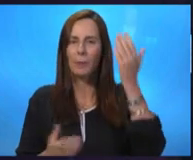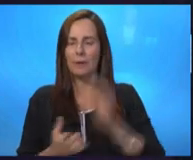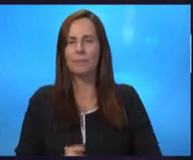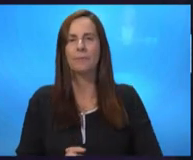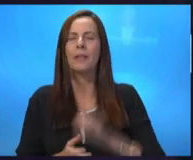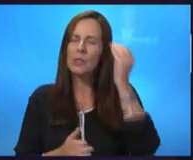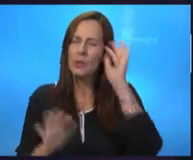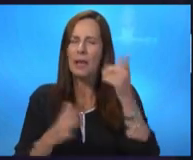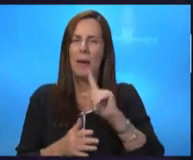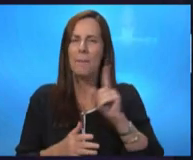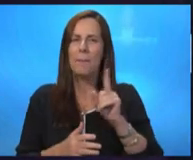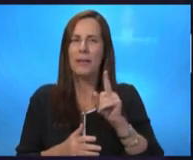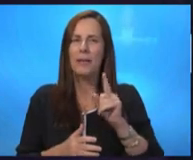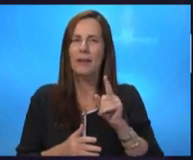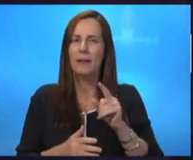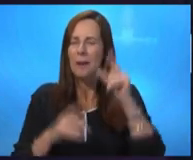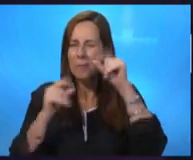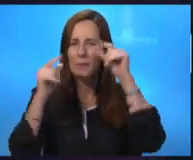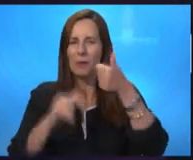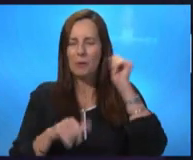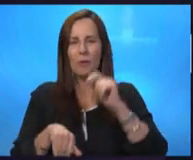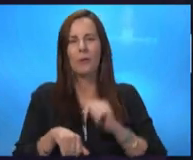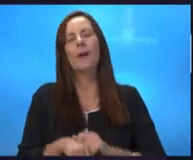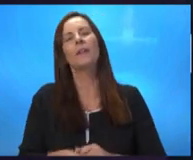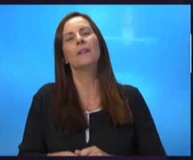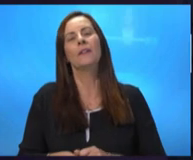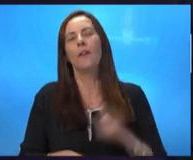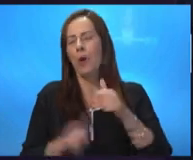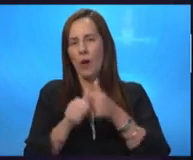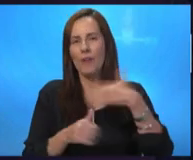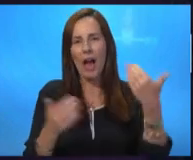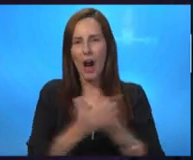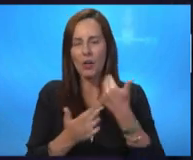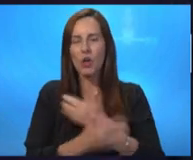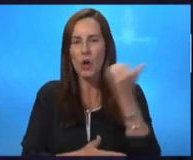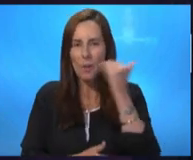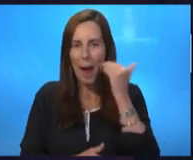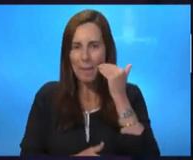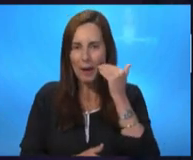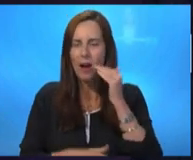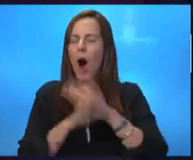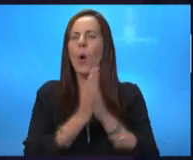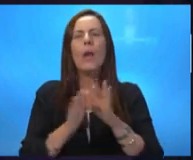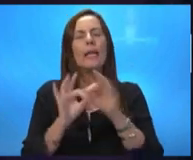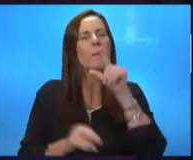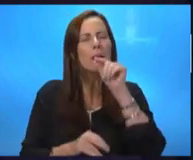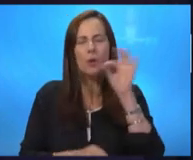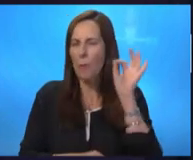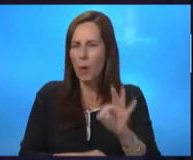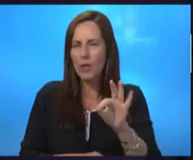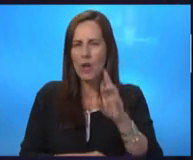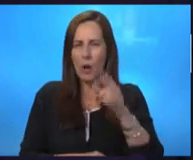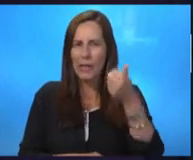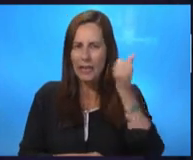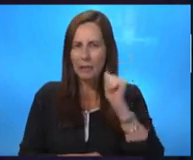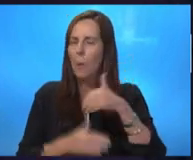למי שמצמץ אתמול, או שהיה במרחב המוגן ולא עקב אחר החדשות מאמריקה. הכל התחיל בציוץ הפוגעני של רוזן אתמול